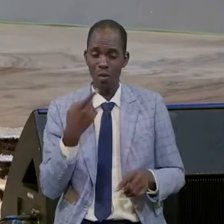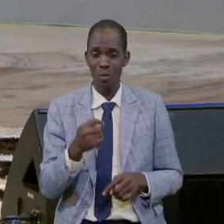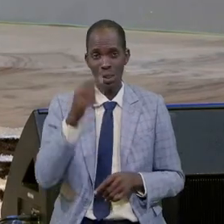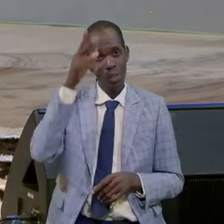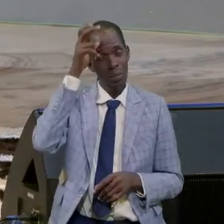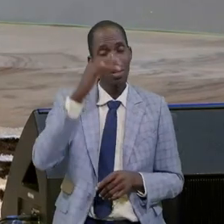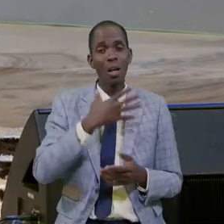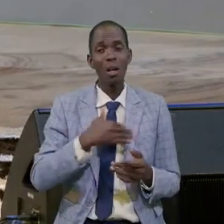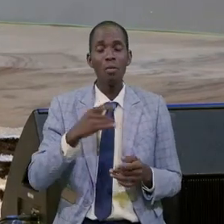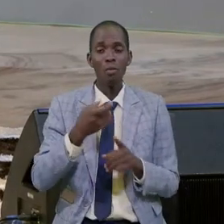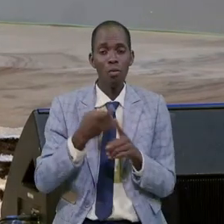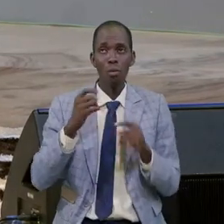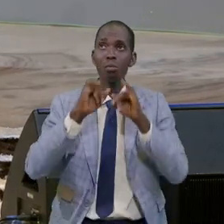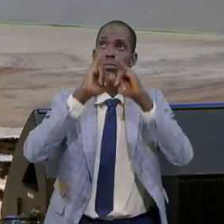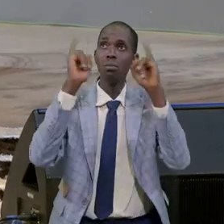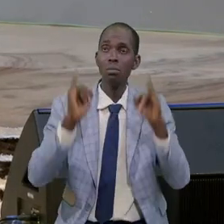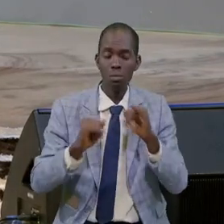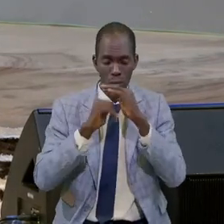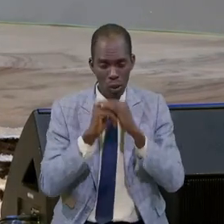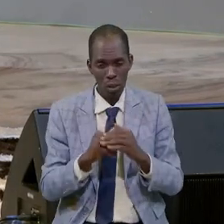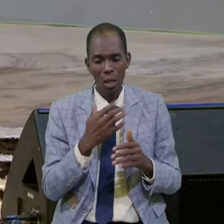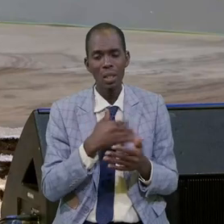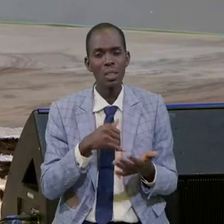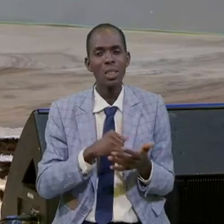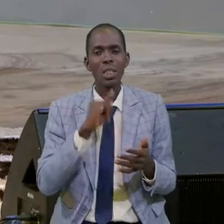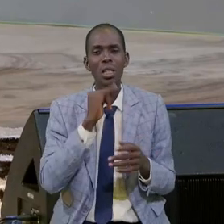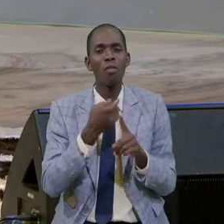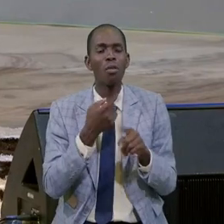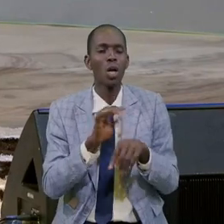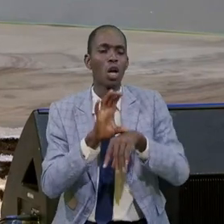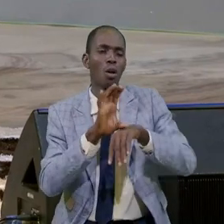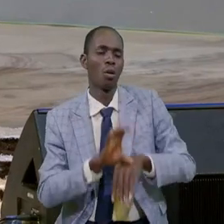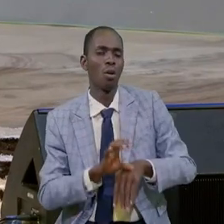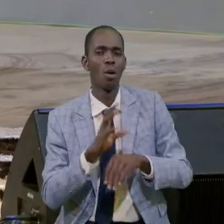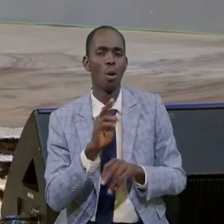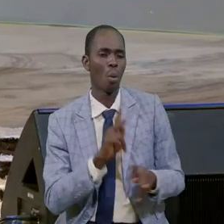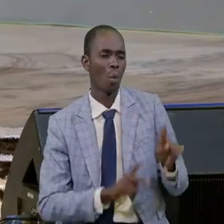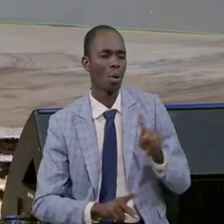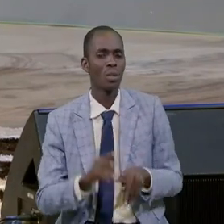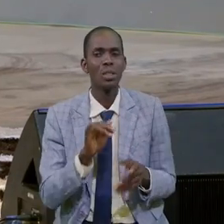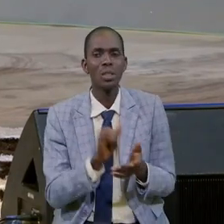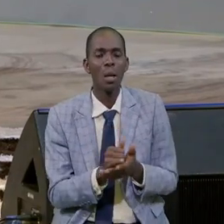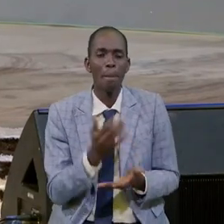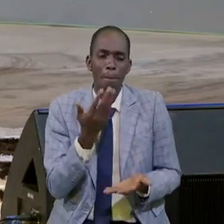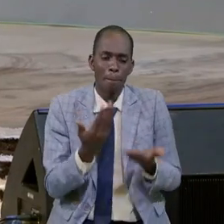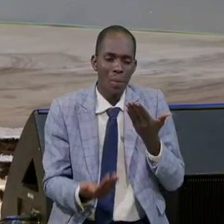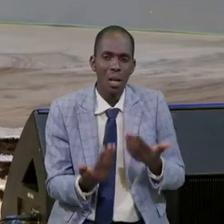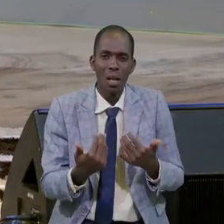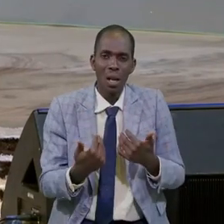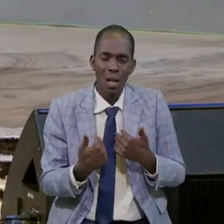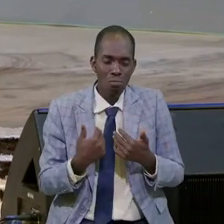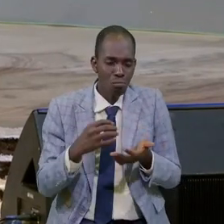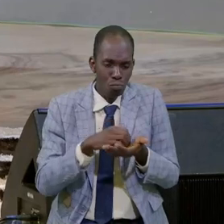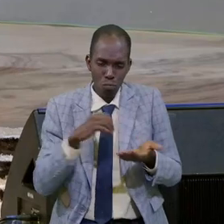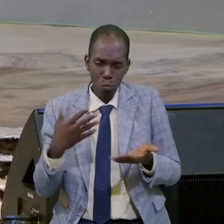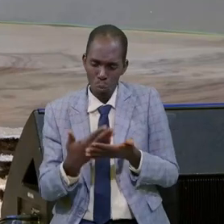ceci est de l'idolâtrie, ceci est de la culture des uns, il aurait enlever